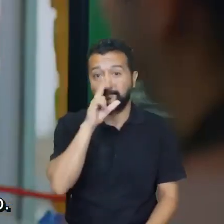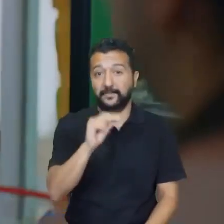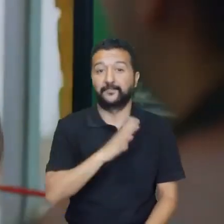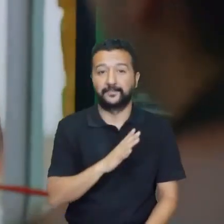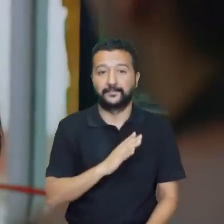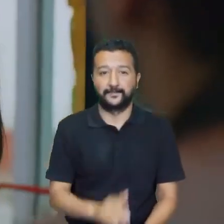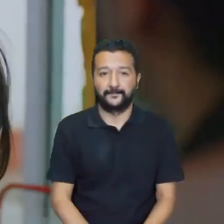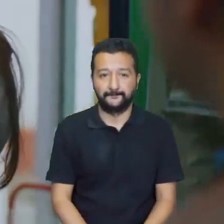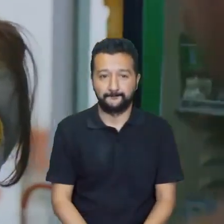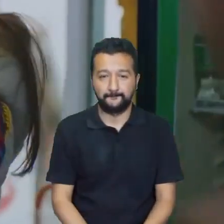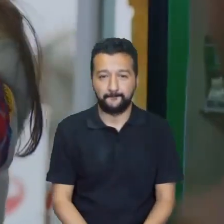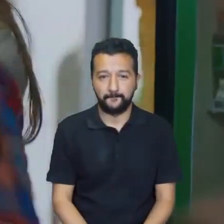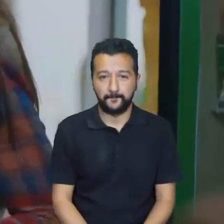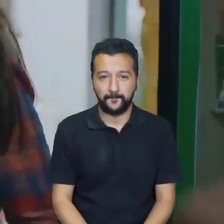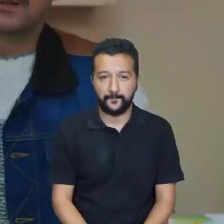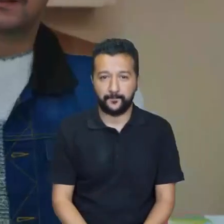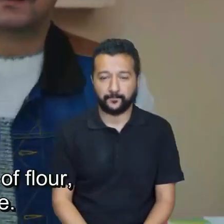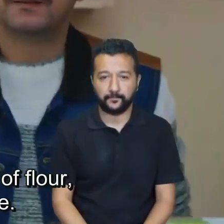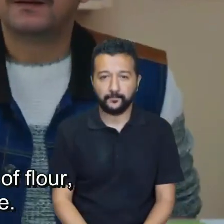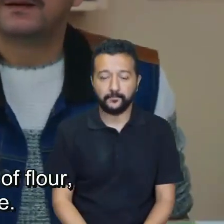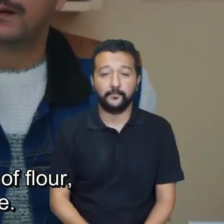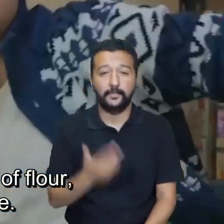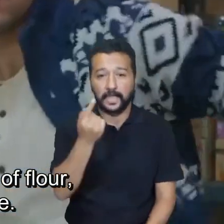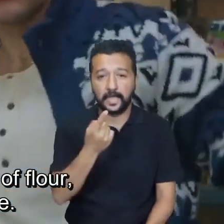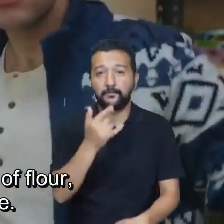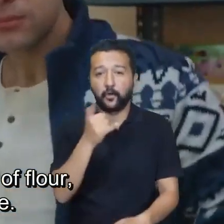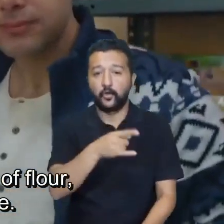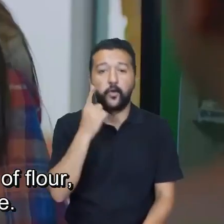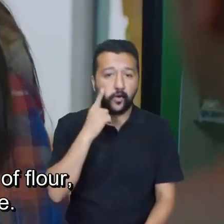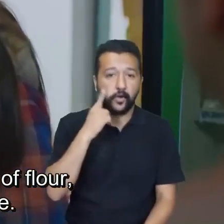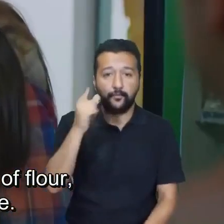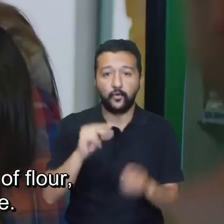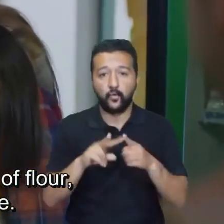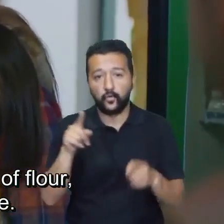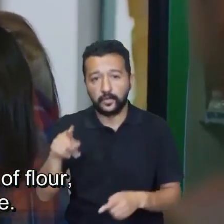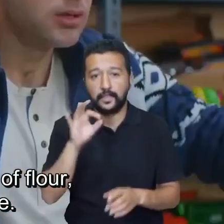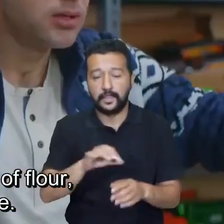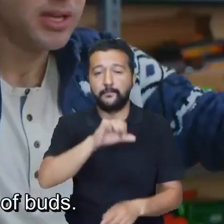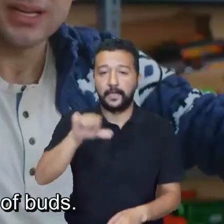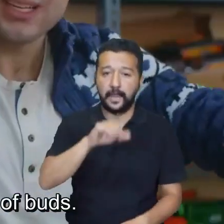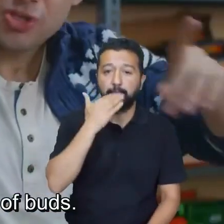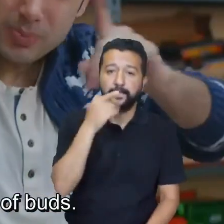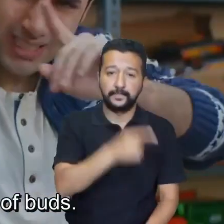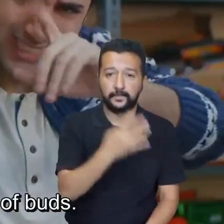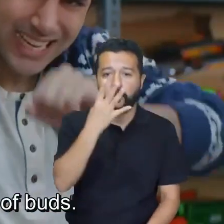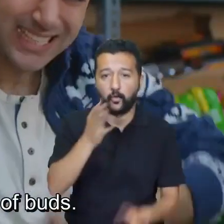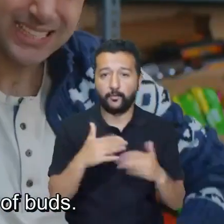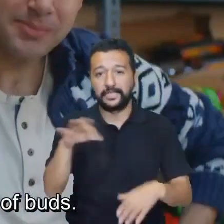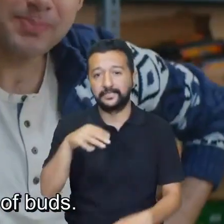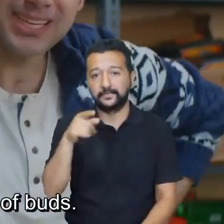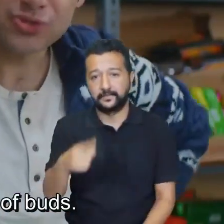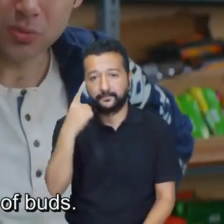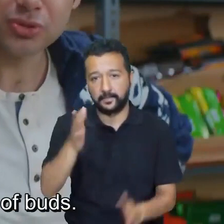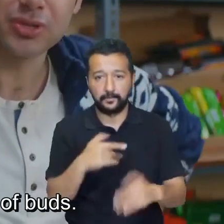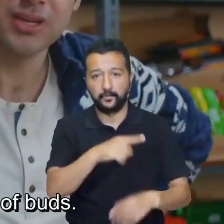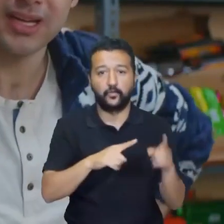var. Kaşlarını dalgalandırdı. Kadın girince toparlandılar. Yarım kilo şeker, bir paket un, bir kalıp tam yağlı peynir. He, 4 paket çay,